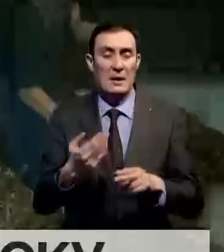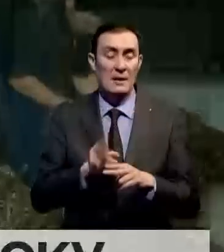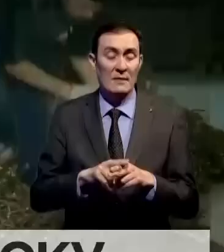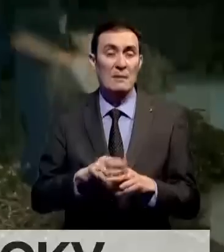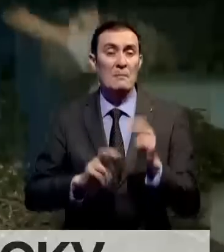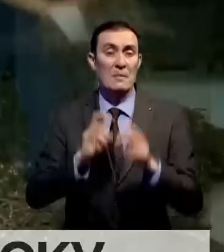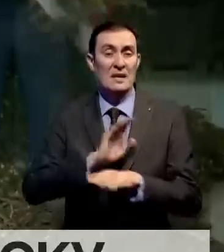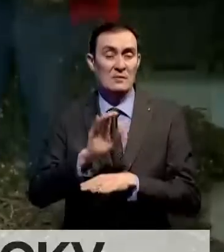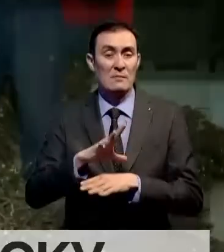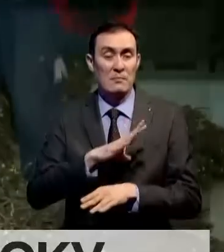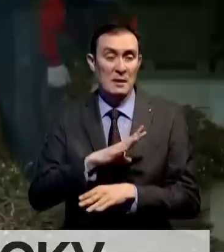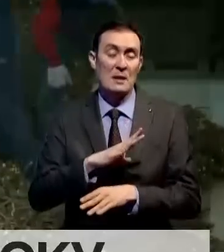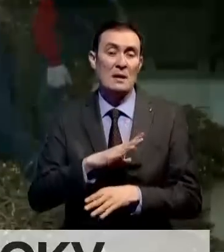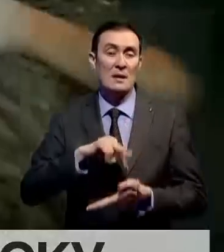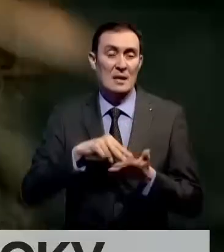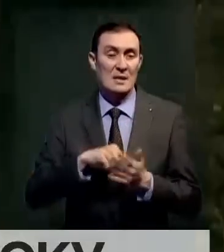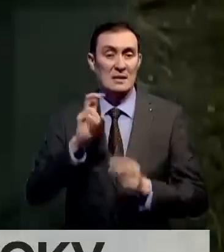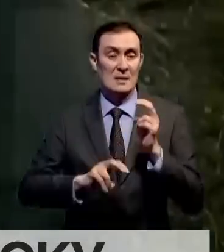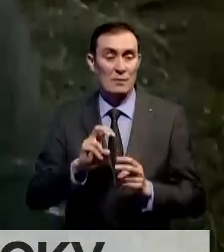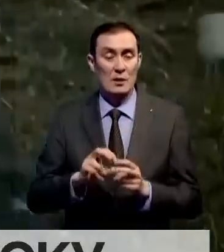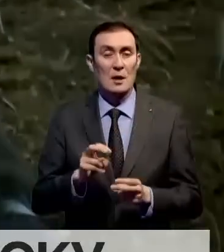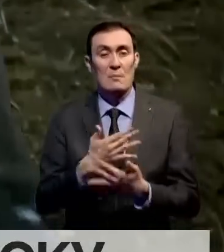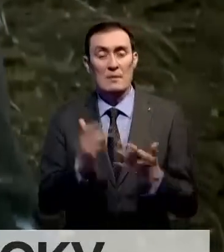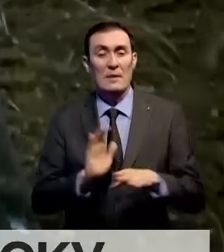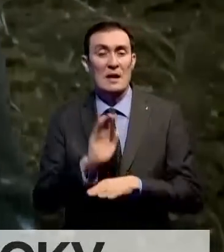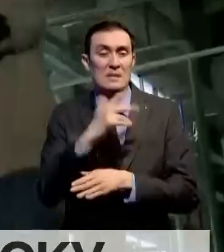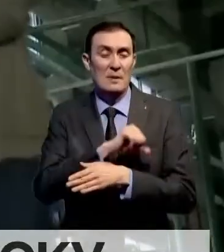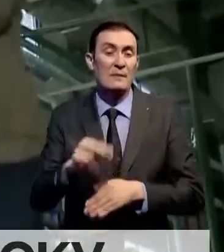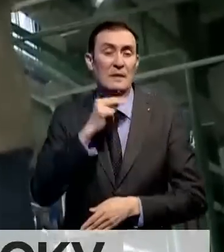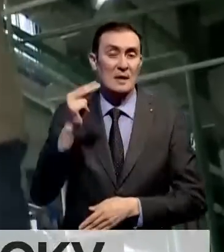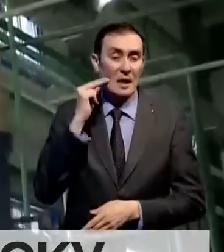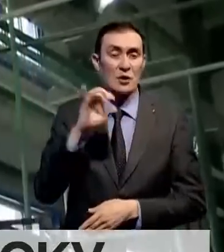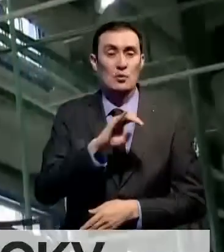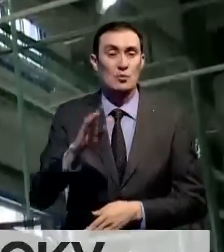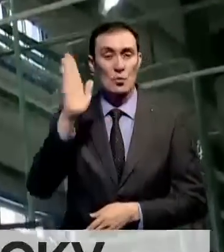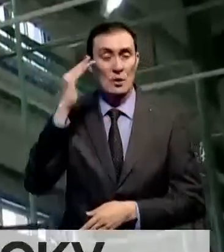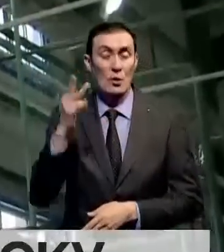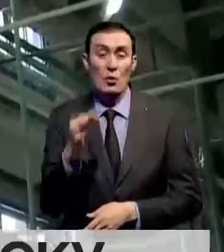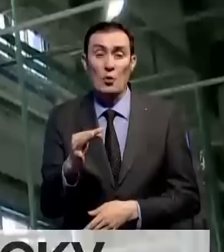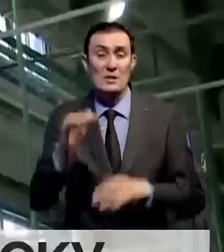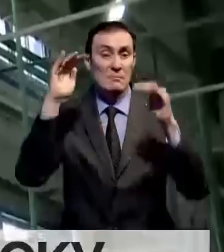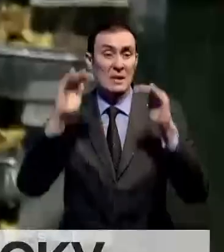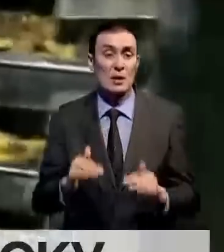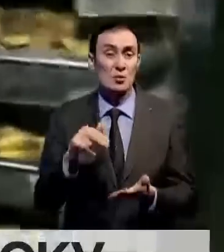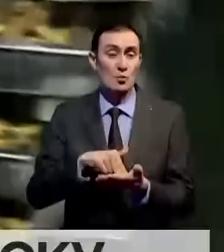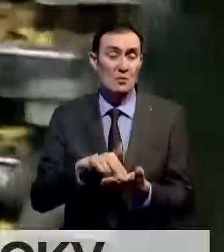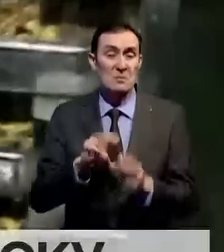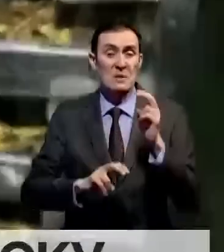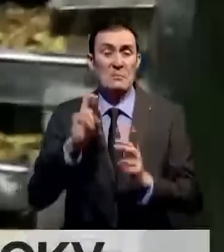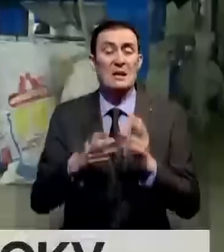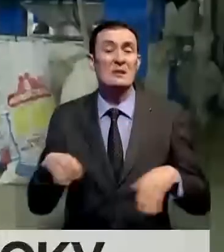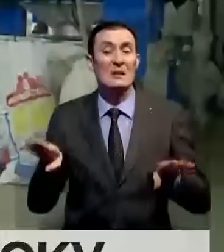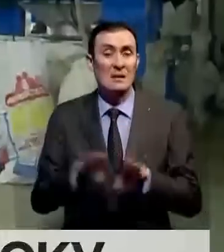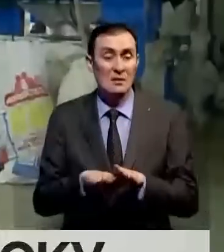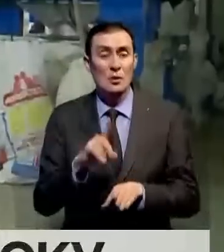на их производство был когда-то нацелен завод. Продукцию экспортировали в Китай и Южную Корею. Однако с падением цен предприятие